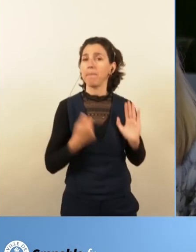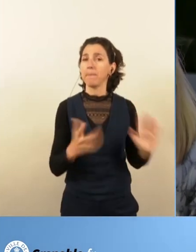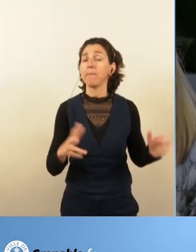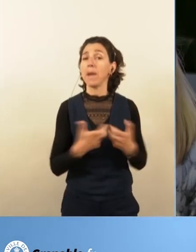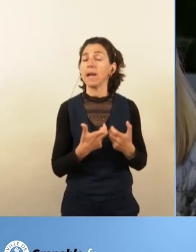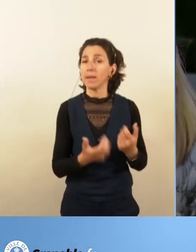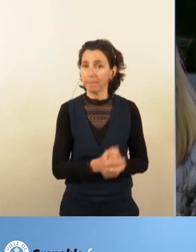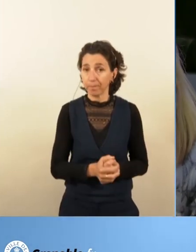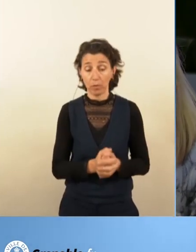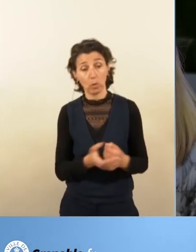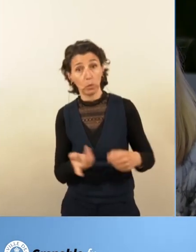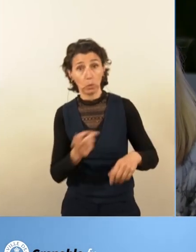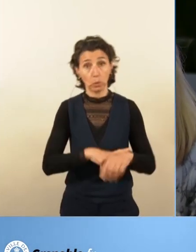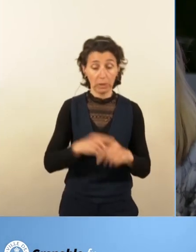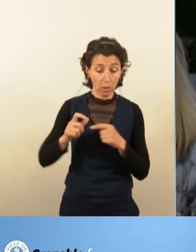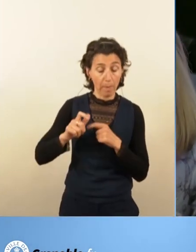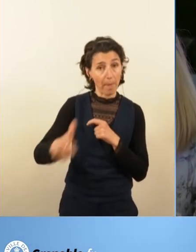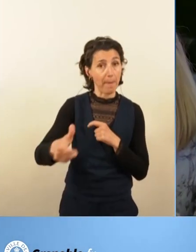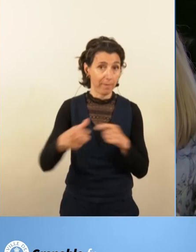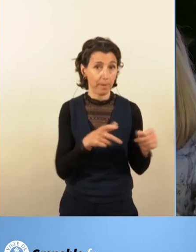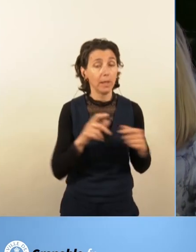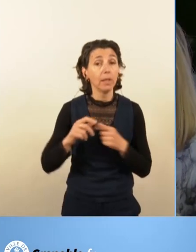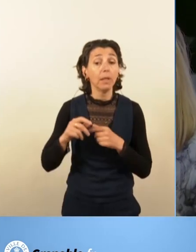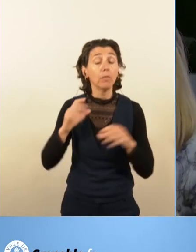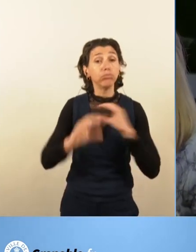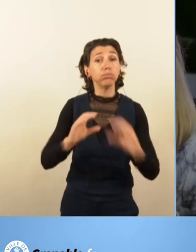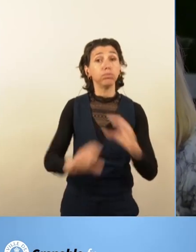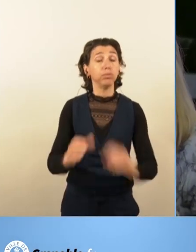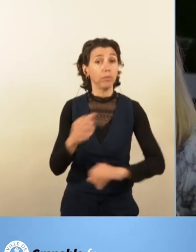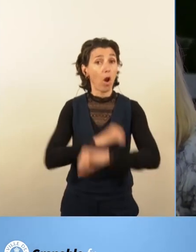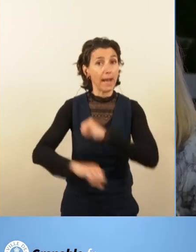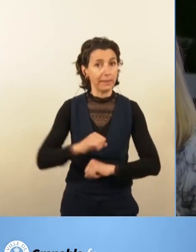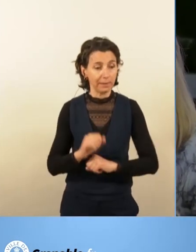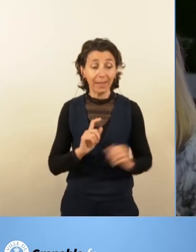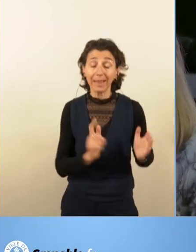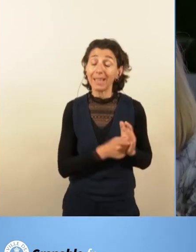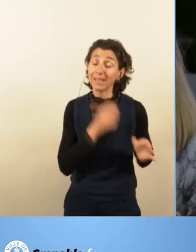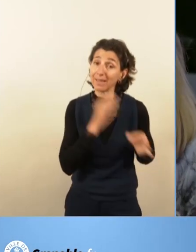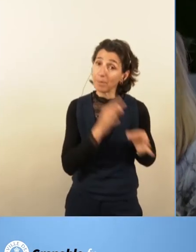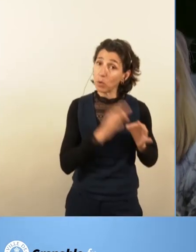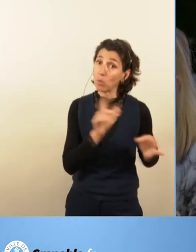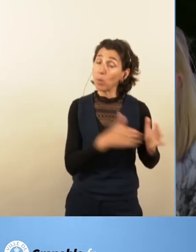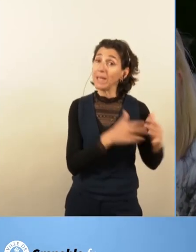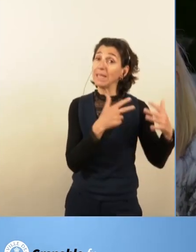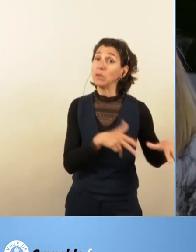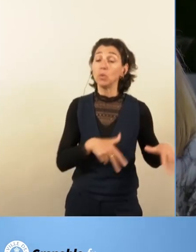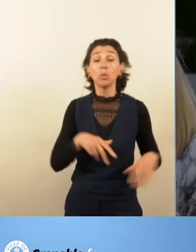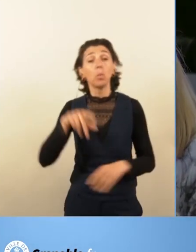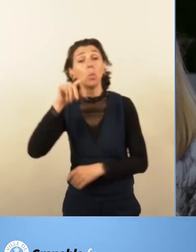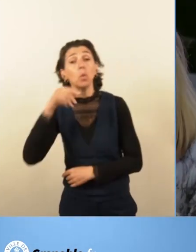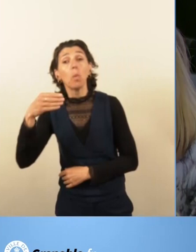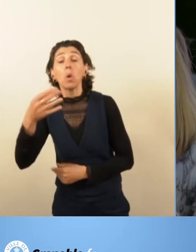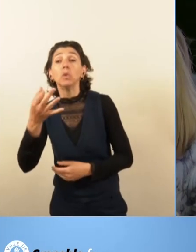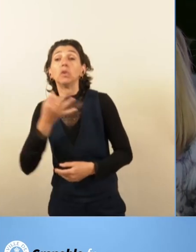des investissements correspondants ça c'est septembre 2018 monsieur Mériot nous indique qu'il va y avoir un plan qui effectivement